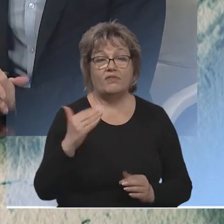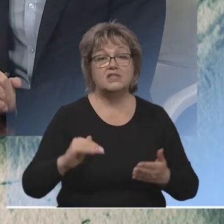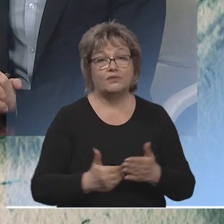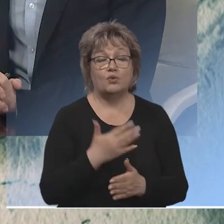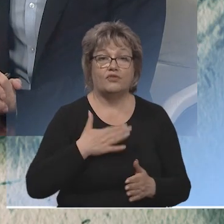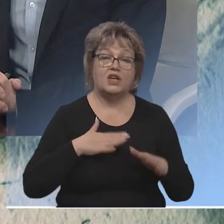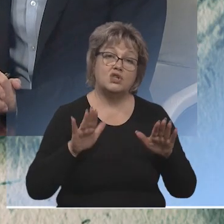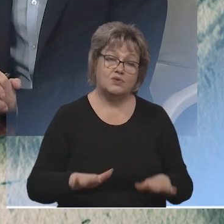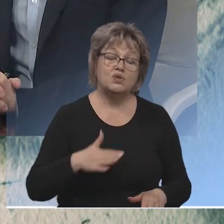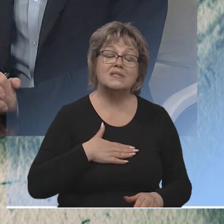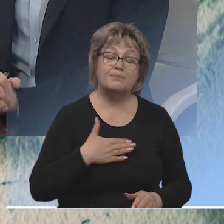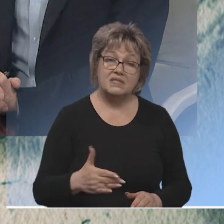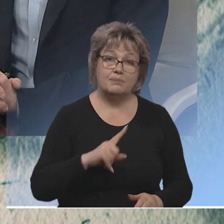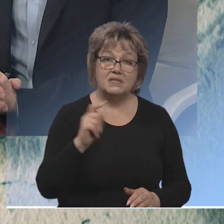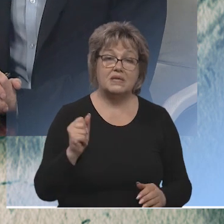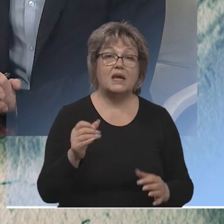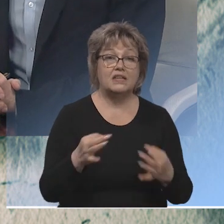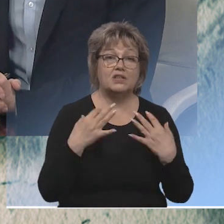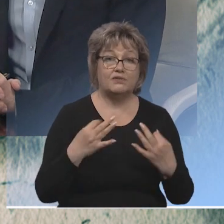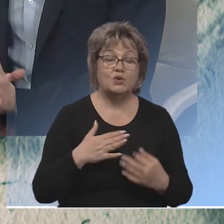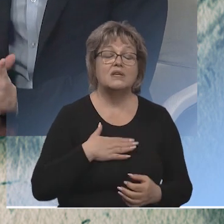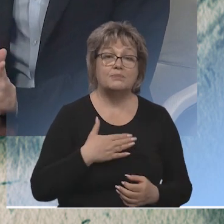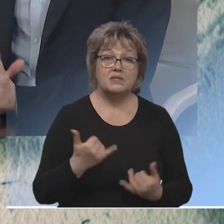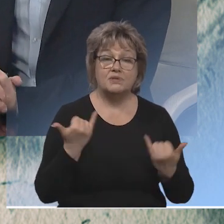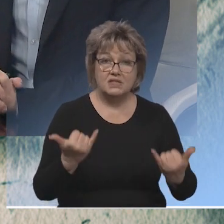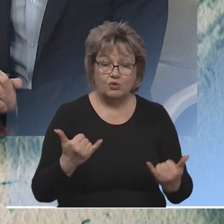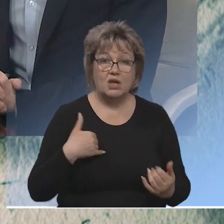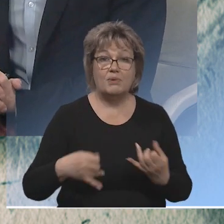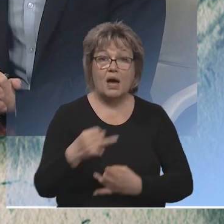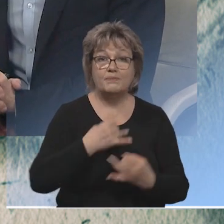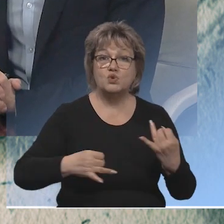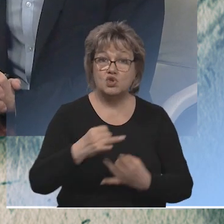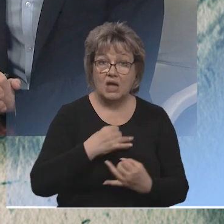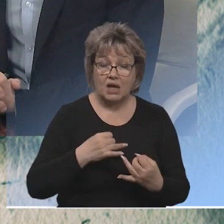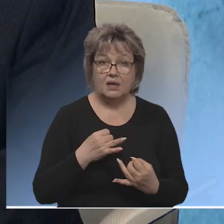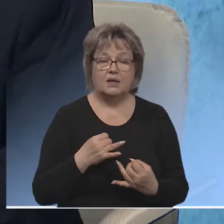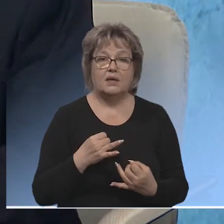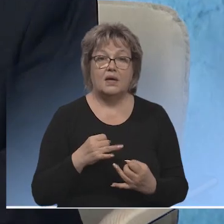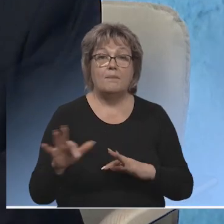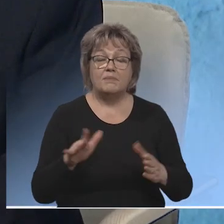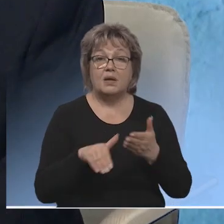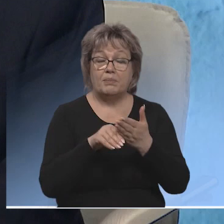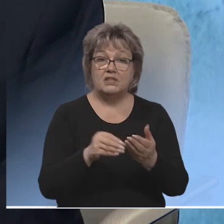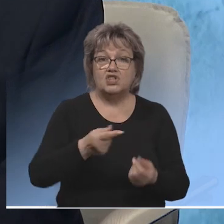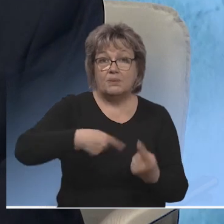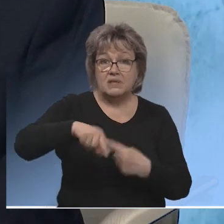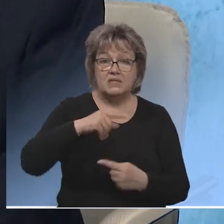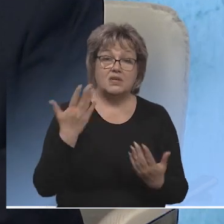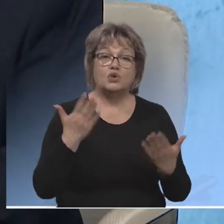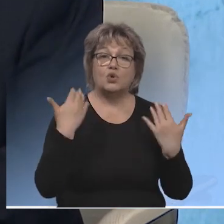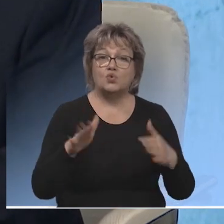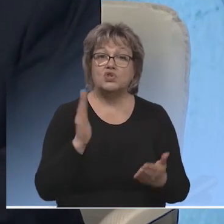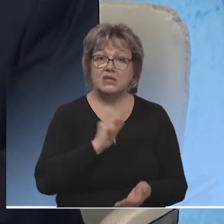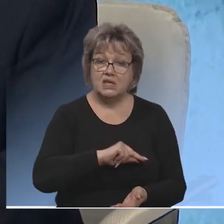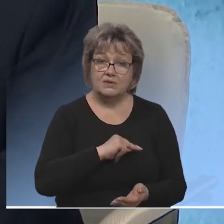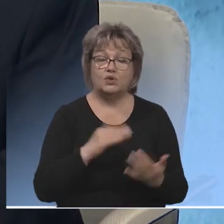вас вновь в нашей студии. Спасибо вам за интервью. Спасибо. Я напоминаю, что сегодня мы обсуждали меры поддержки бизнеса, которые